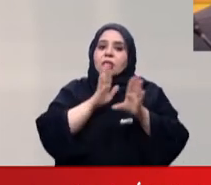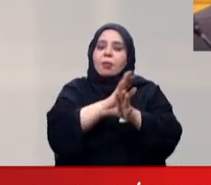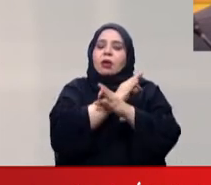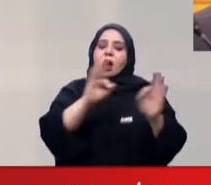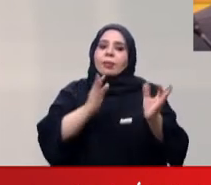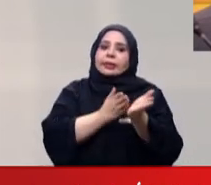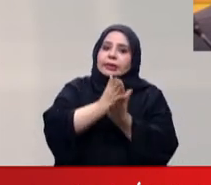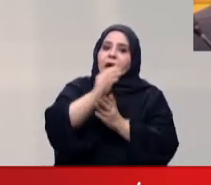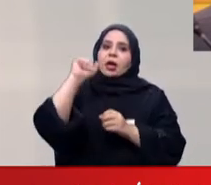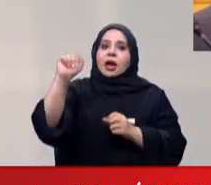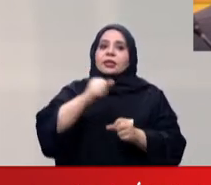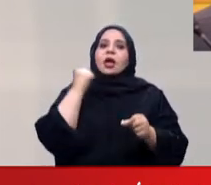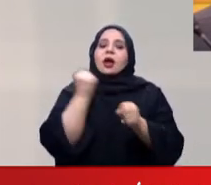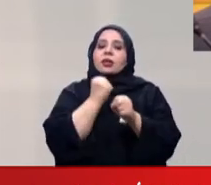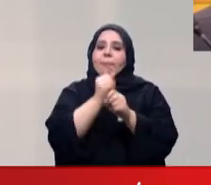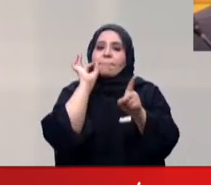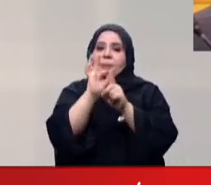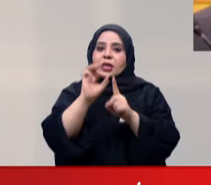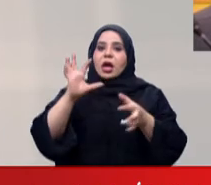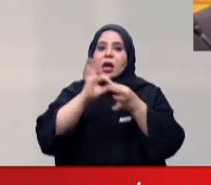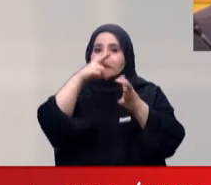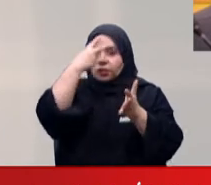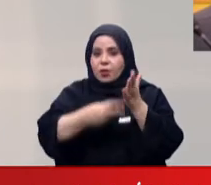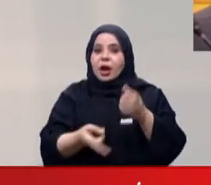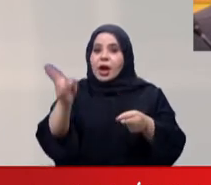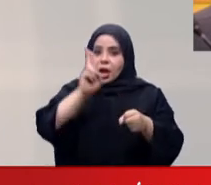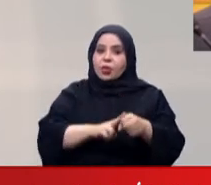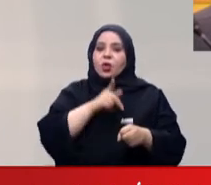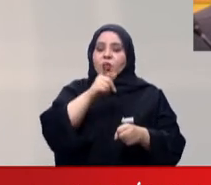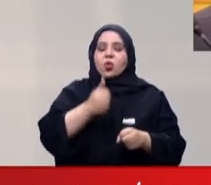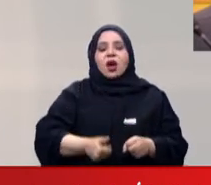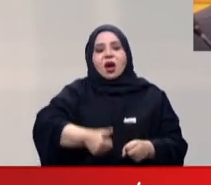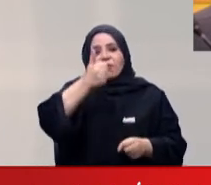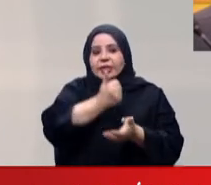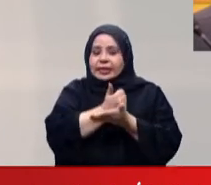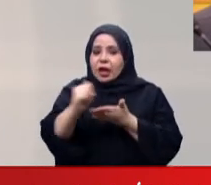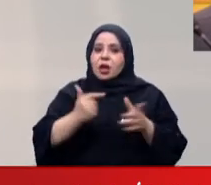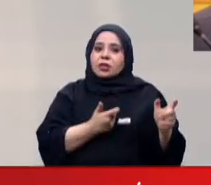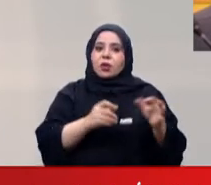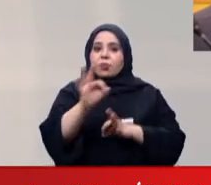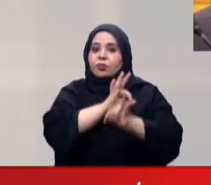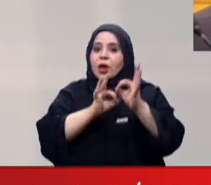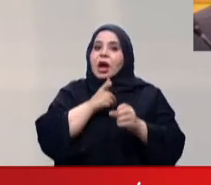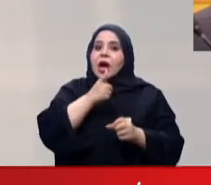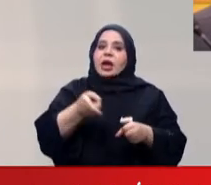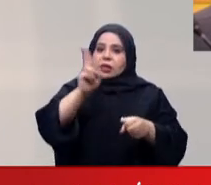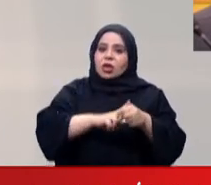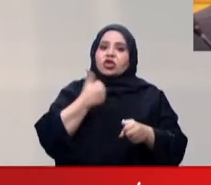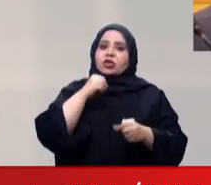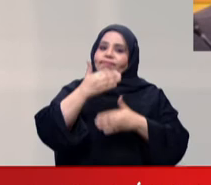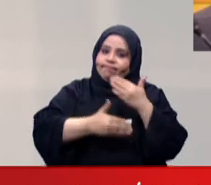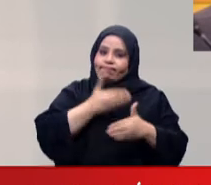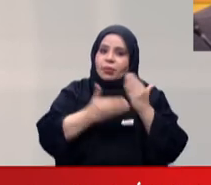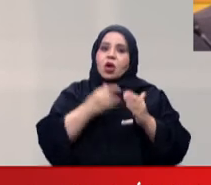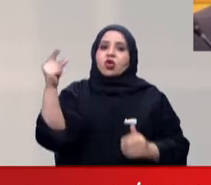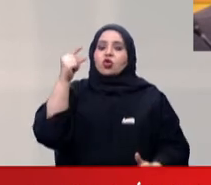تحقيق أهداف الاتفاقيات والتقدم نحو عالم خال من الأسلحة النووية. وجدد سعادة الدكتور عبد اللطيف بن